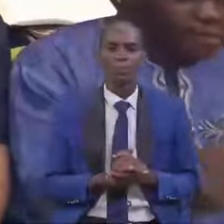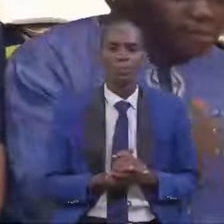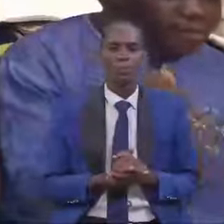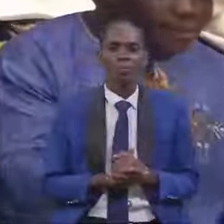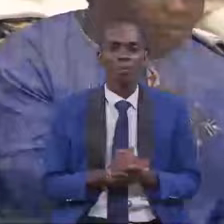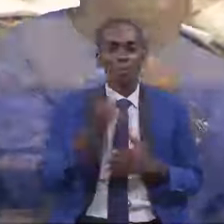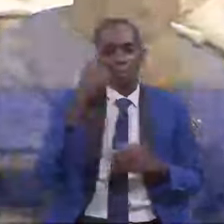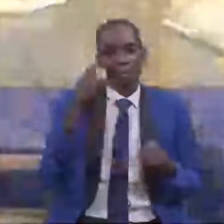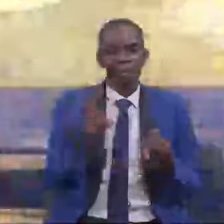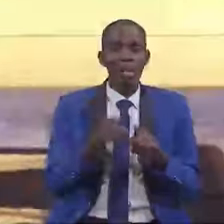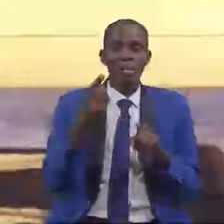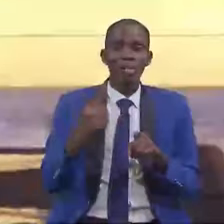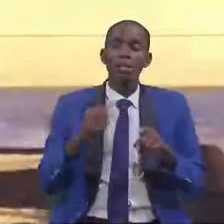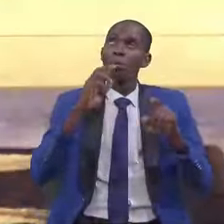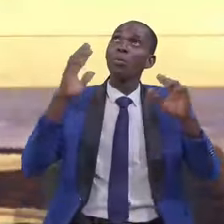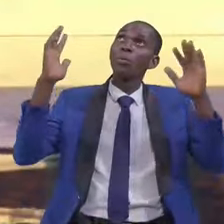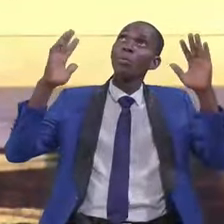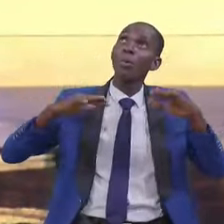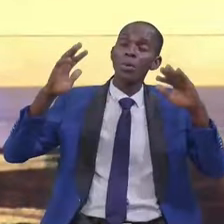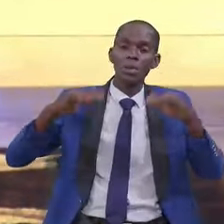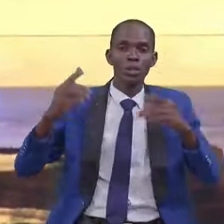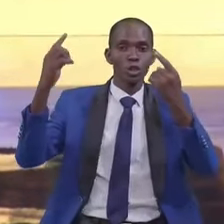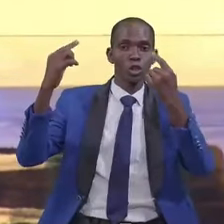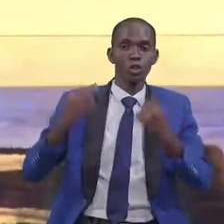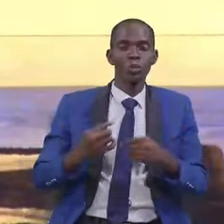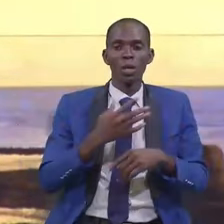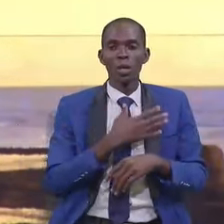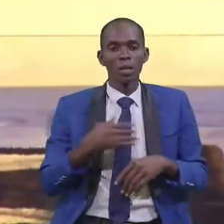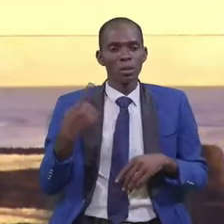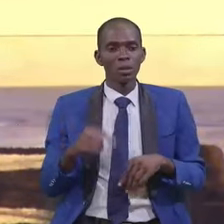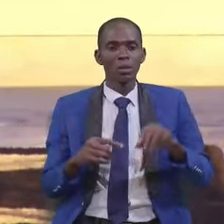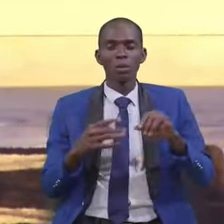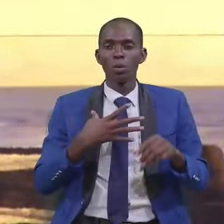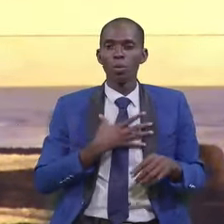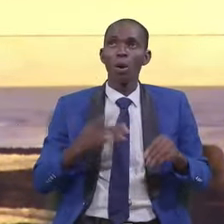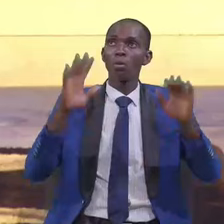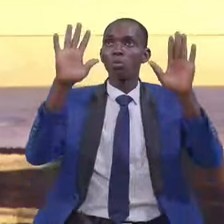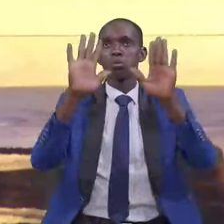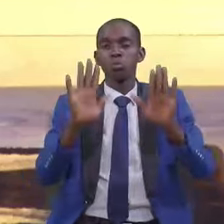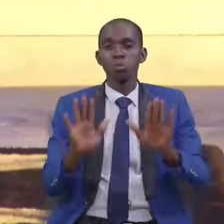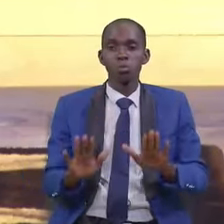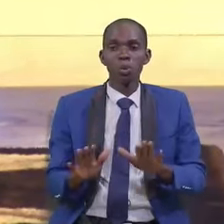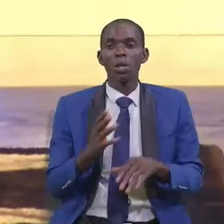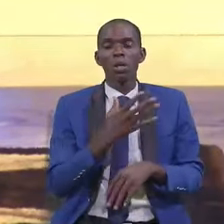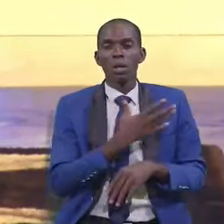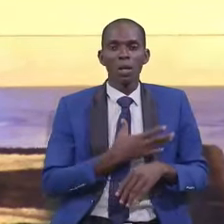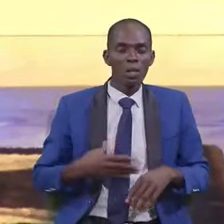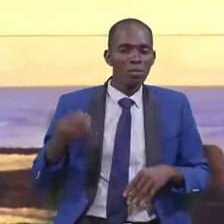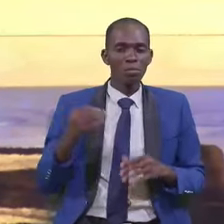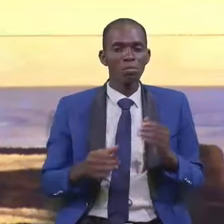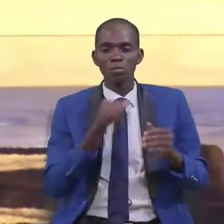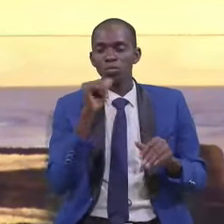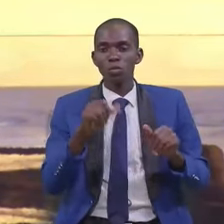Comme la pluie et la neige descendent des cieux et n'y retournent pas. Sans